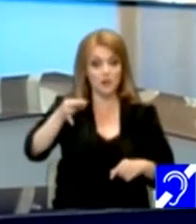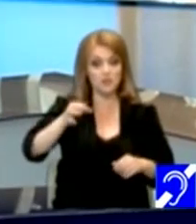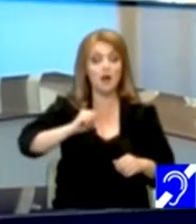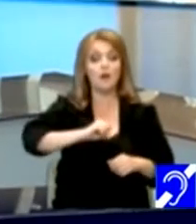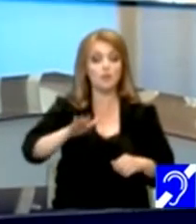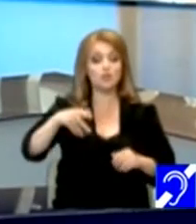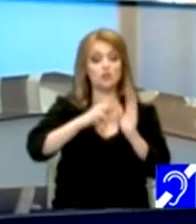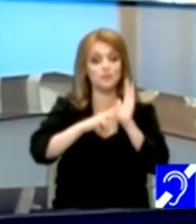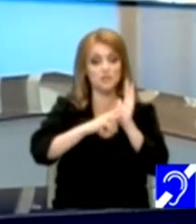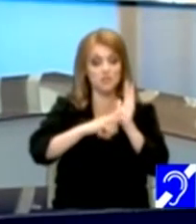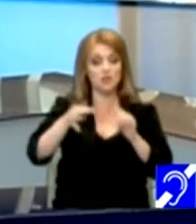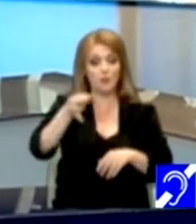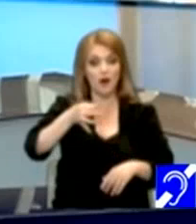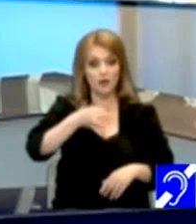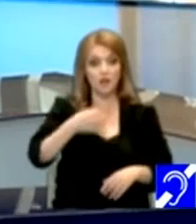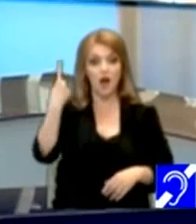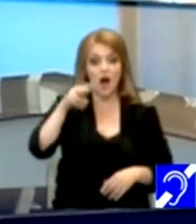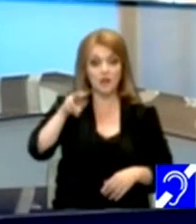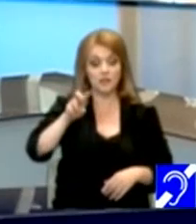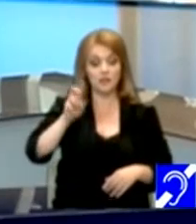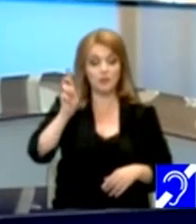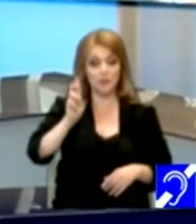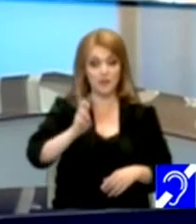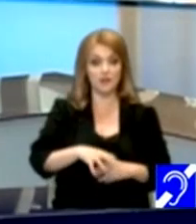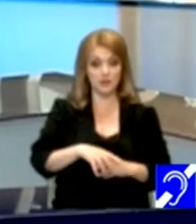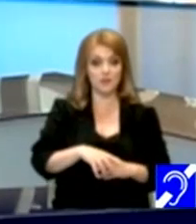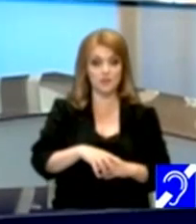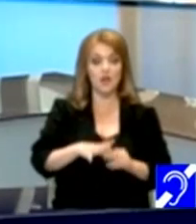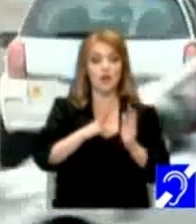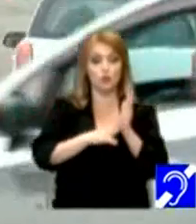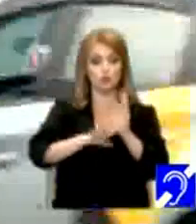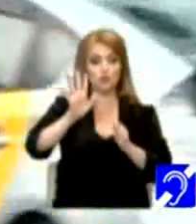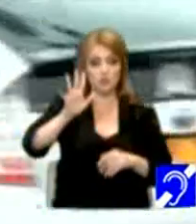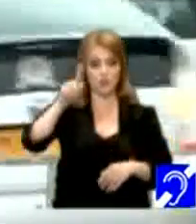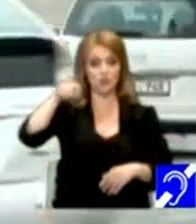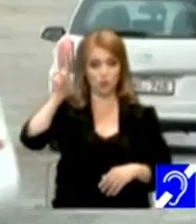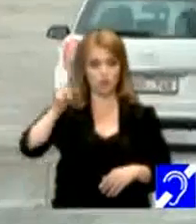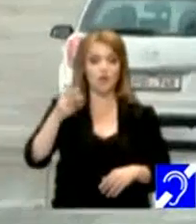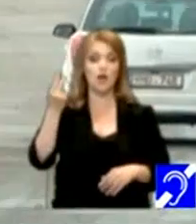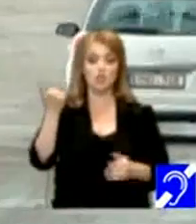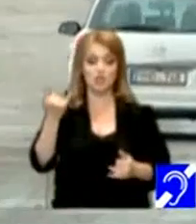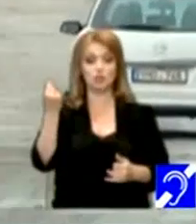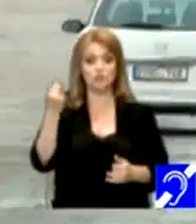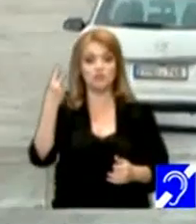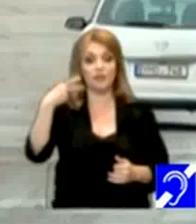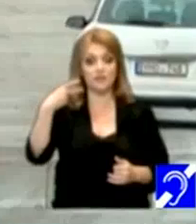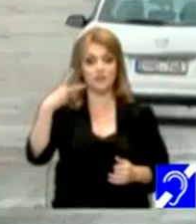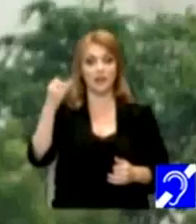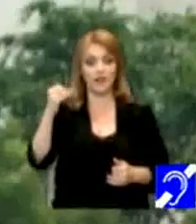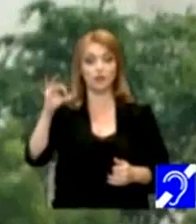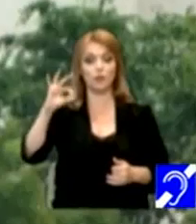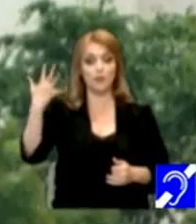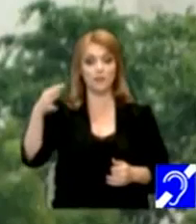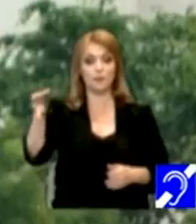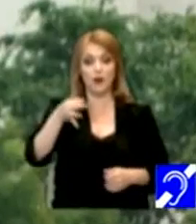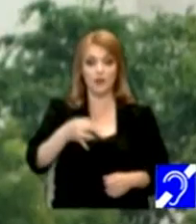cu aproape 70. Astfel, un litru de benzină cu cifra octanică 95 costă în jur de 20 de lei și 5 bani, iar un